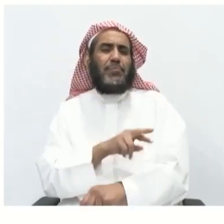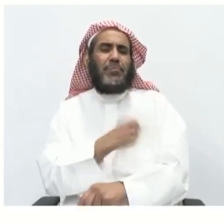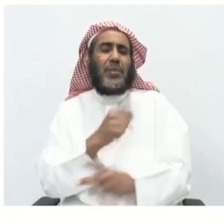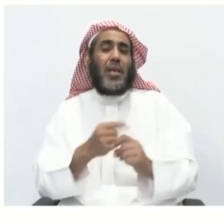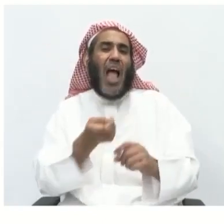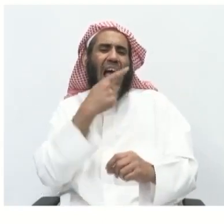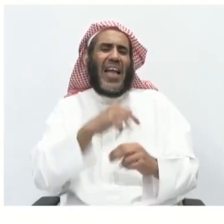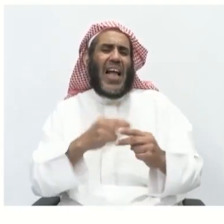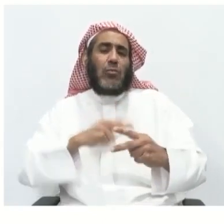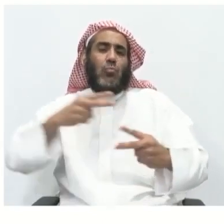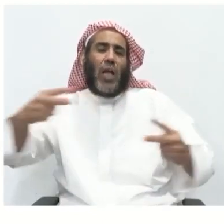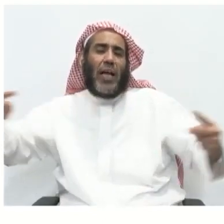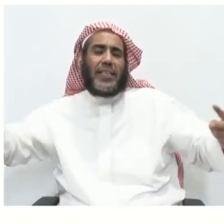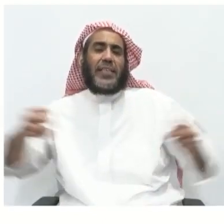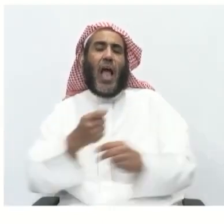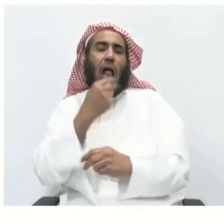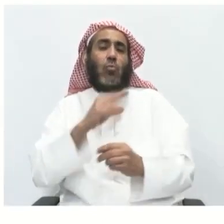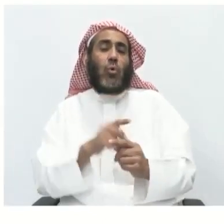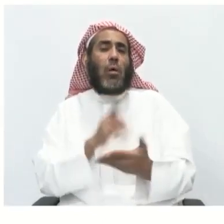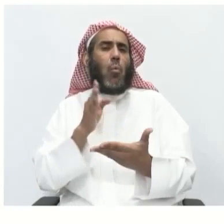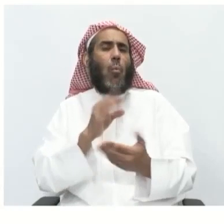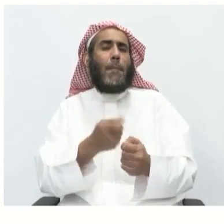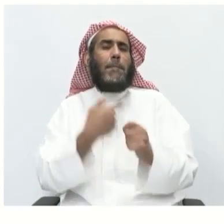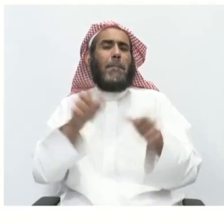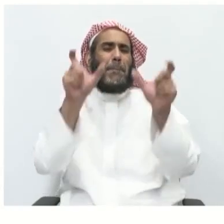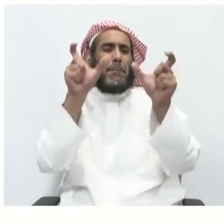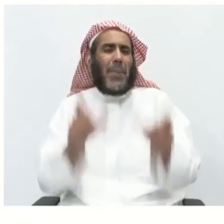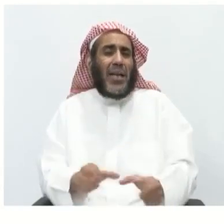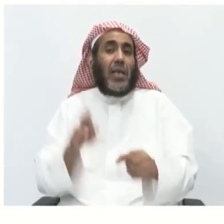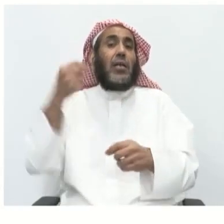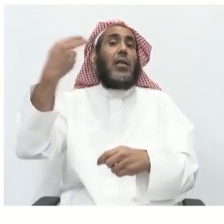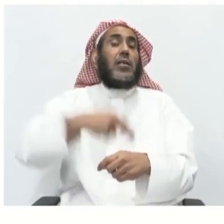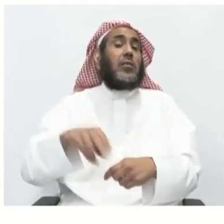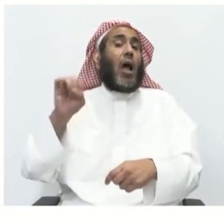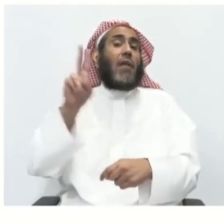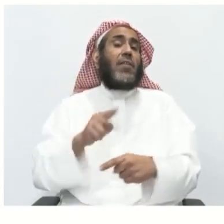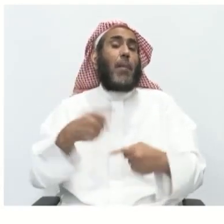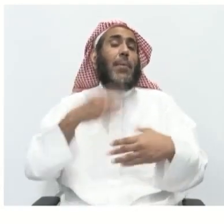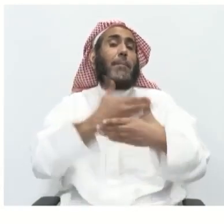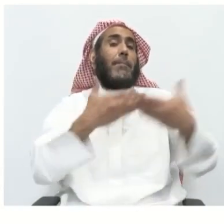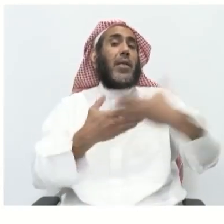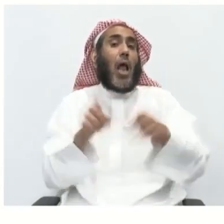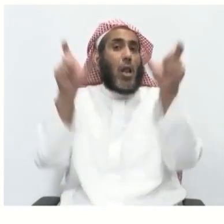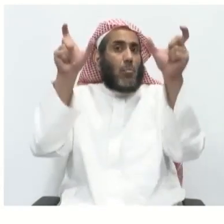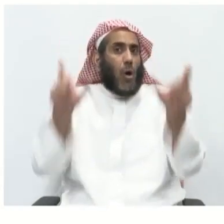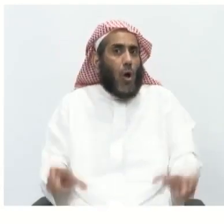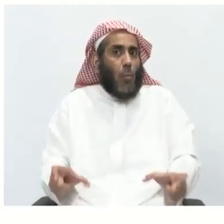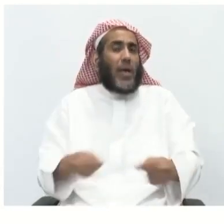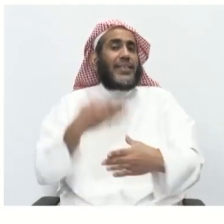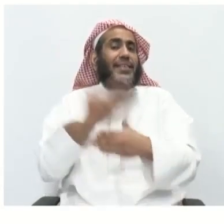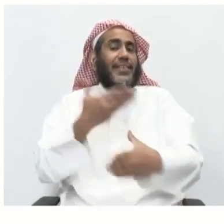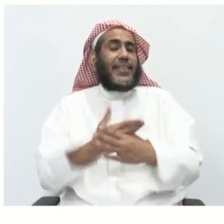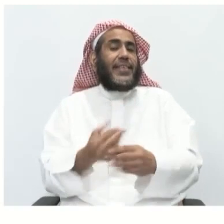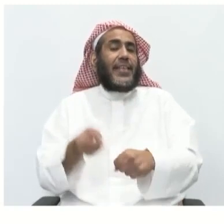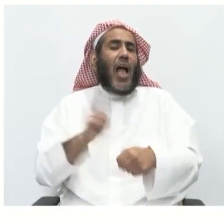التجربه علاجا متعدد الادويه من شانها منع الاتش اي في من بناء المقاومه لان